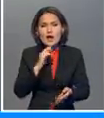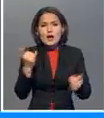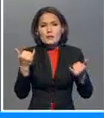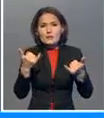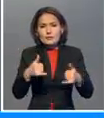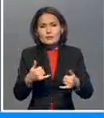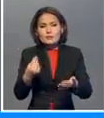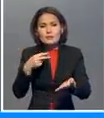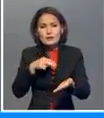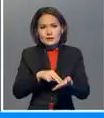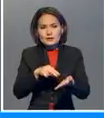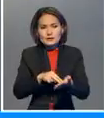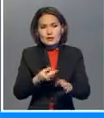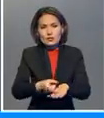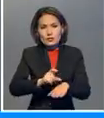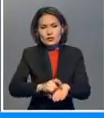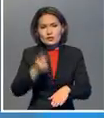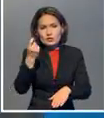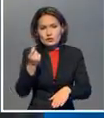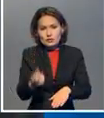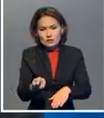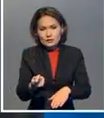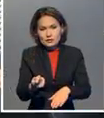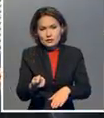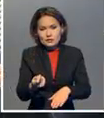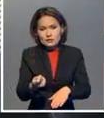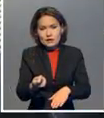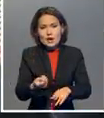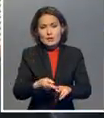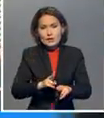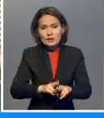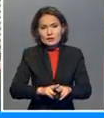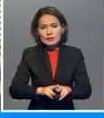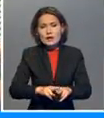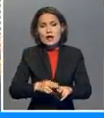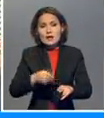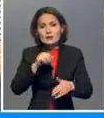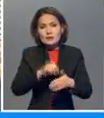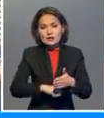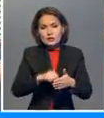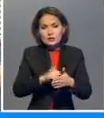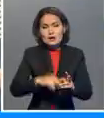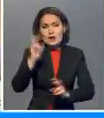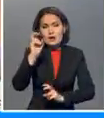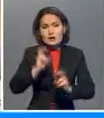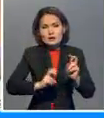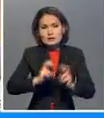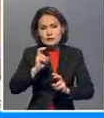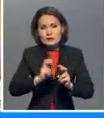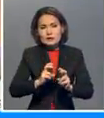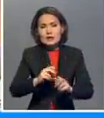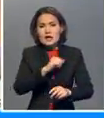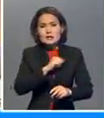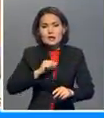бағасы аз болатын себебі ол жерде газ кен орындары болғандықтан, Алматыға 2000 шақырым жерден газ алып келген кезде